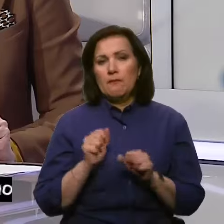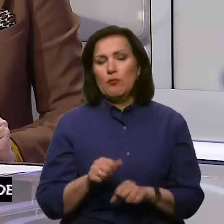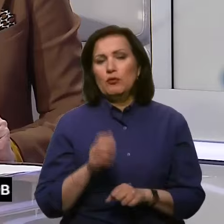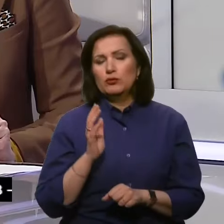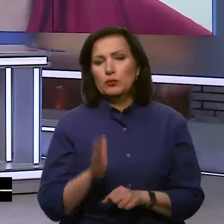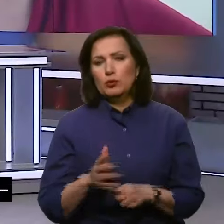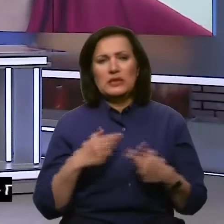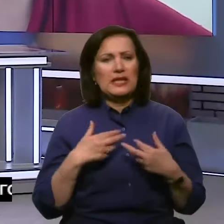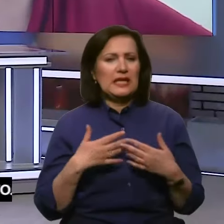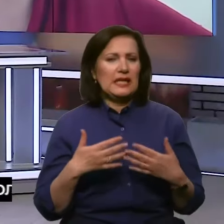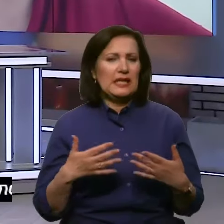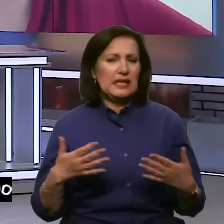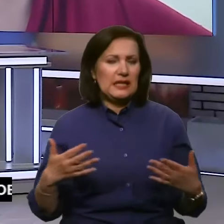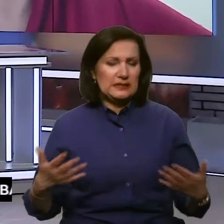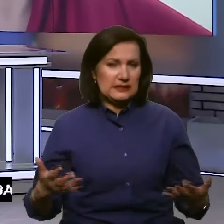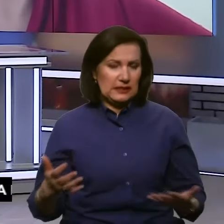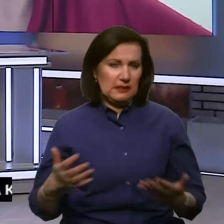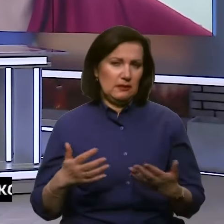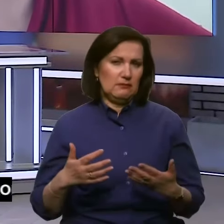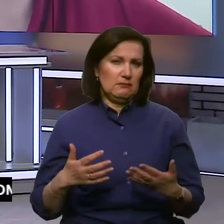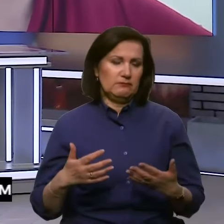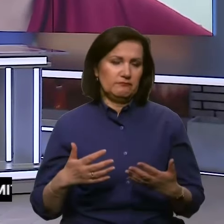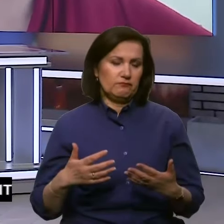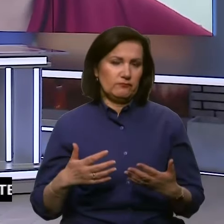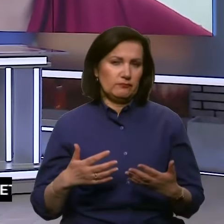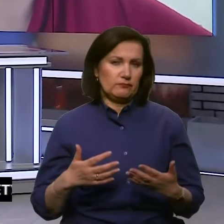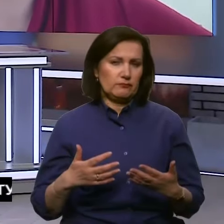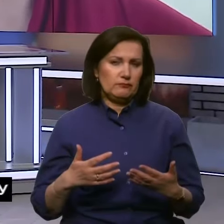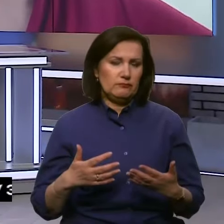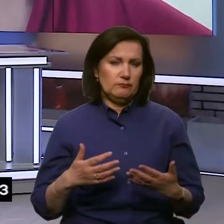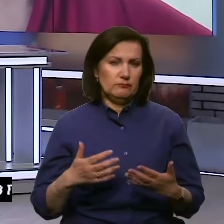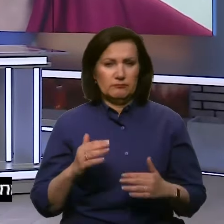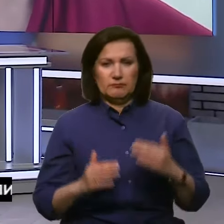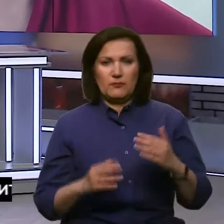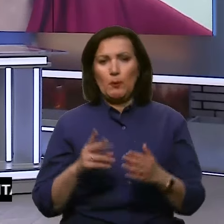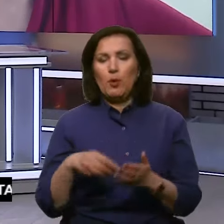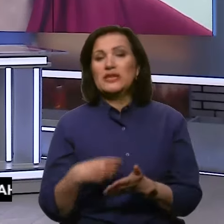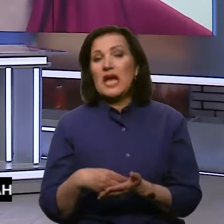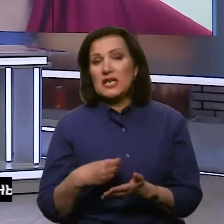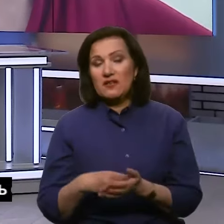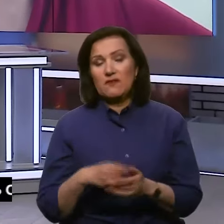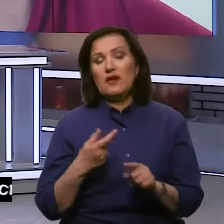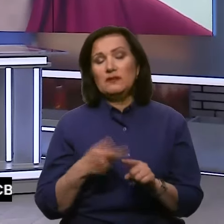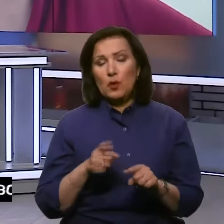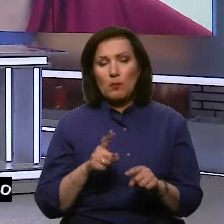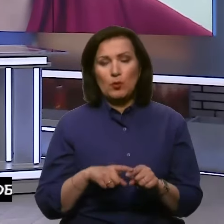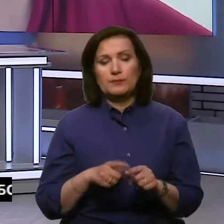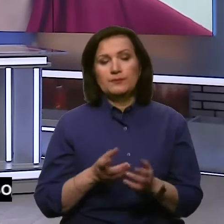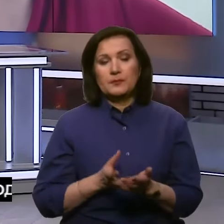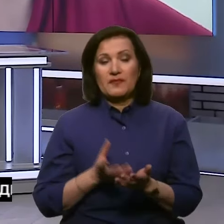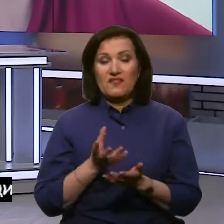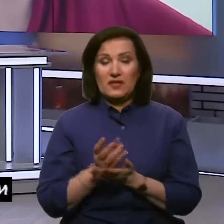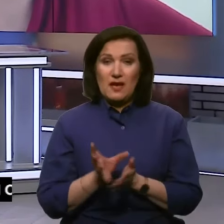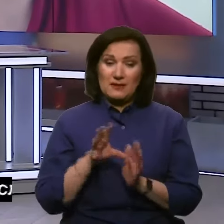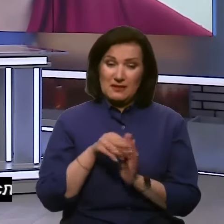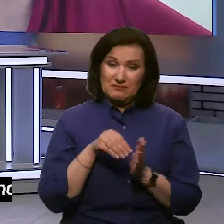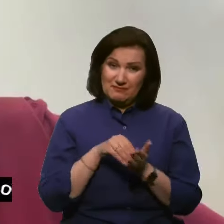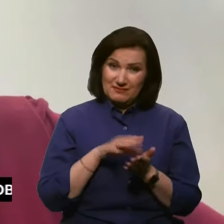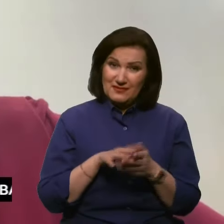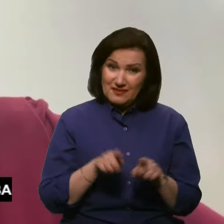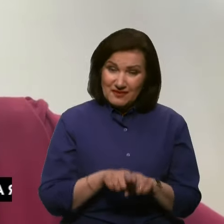бути там різні тенденції по тарифах, і тому видатки закладено таким